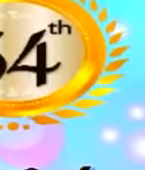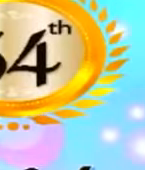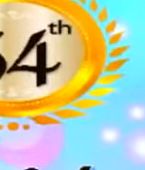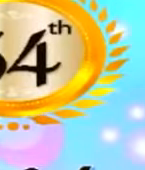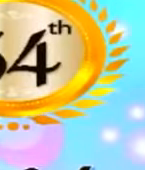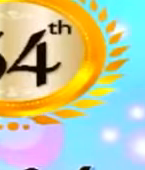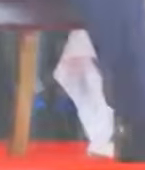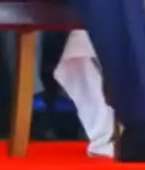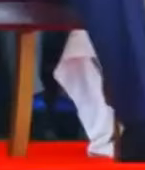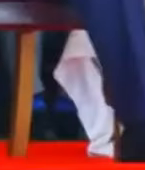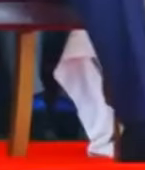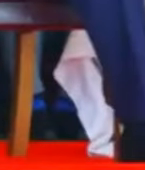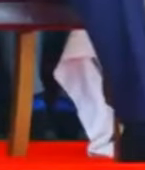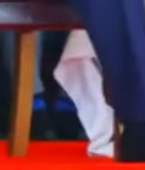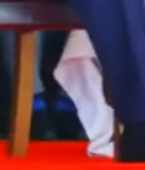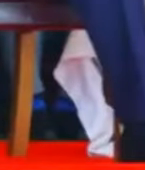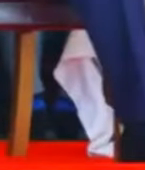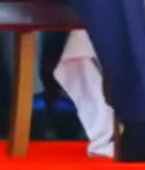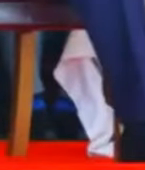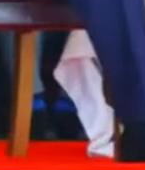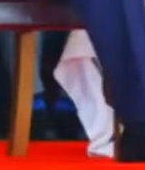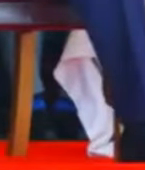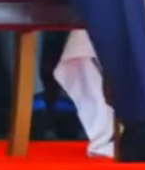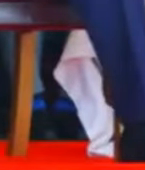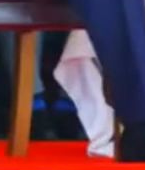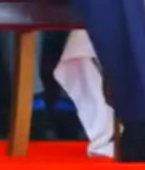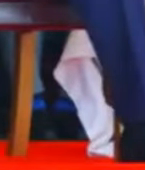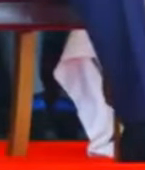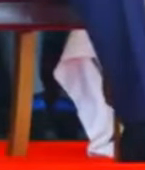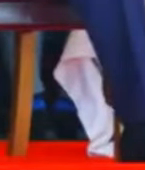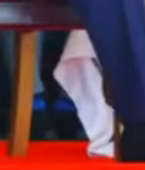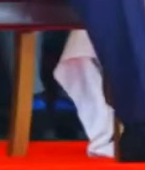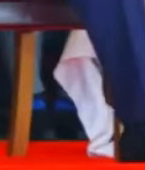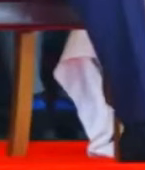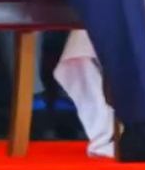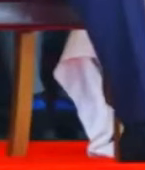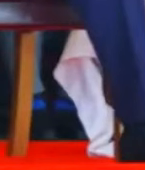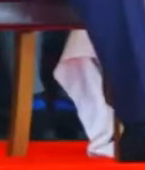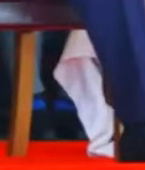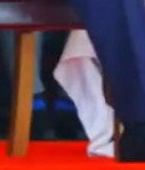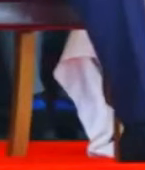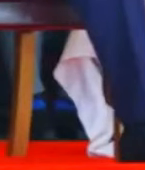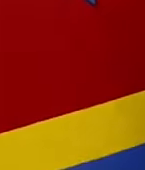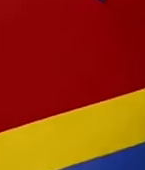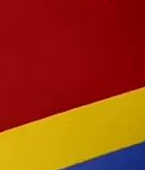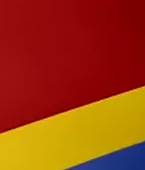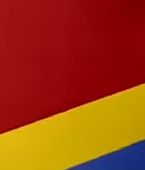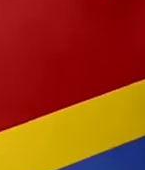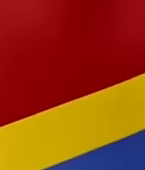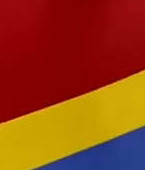nakune. Halala mbangazitha, ayithe wena waphakathi.